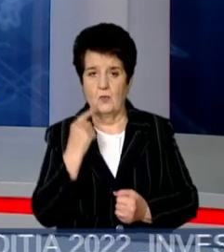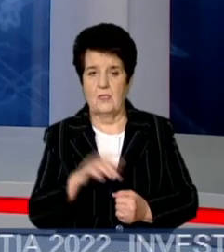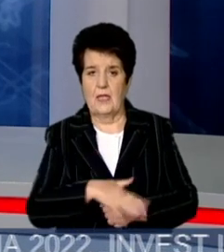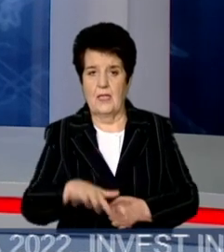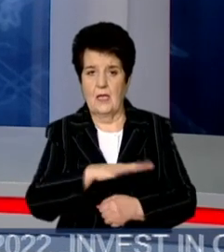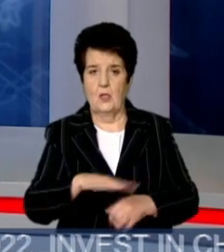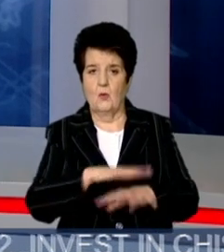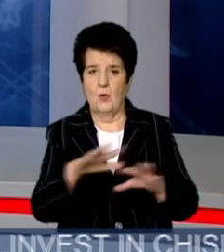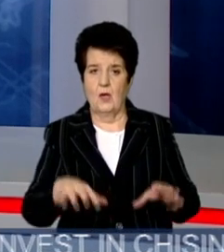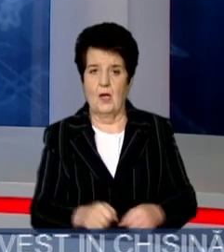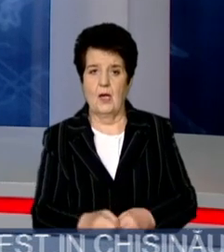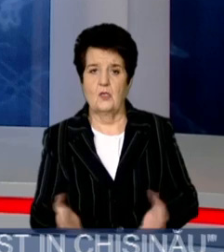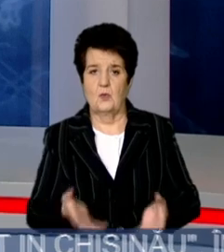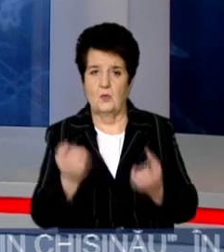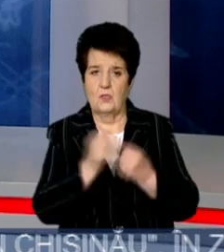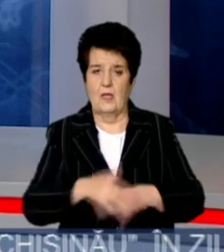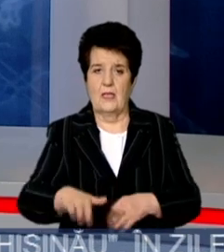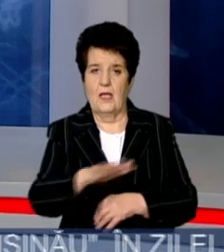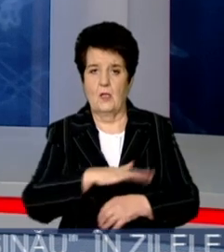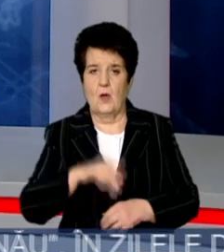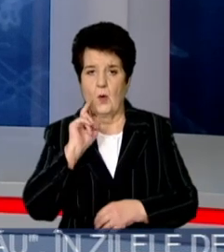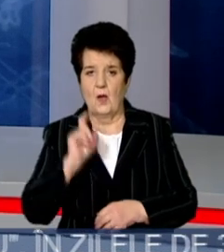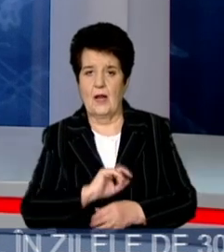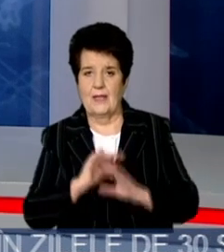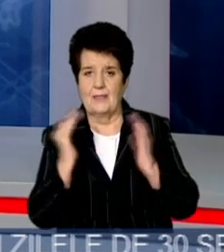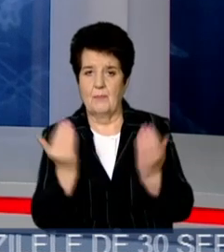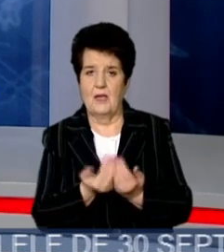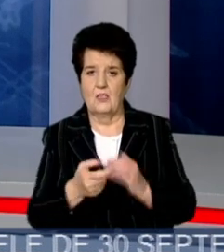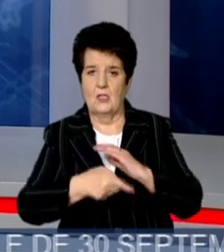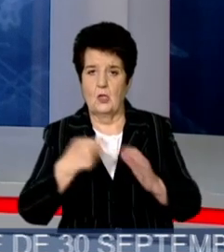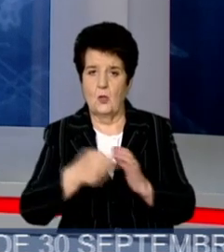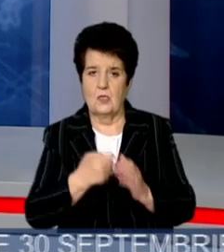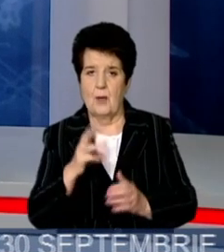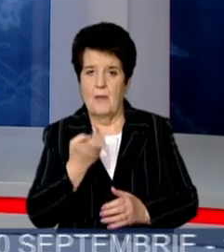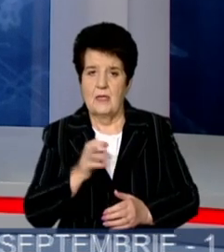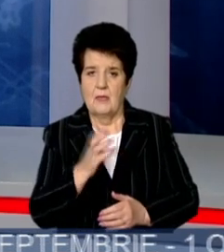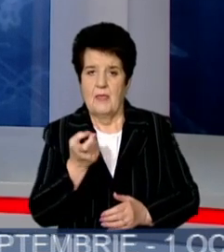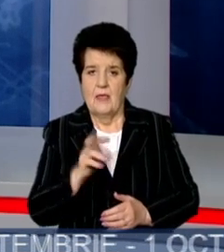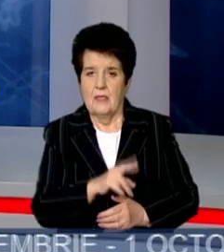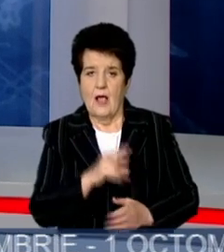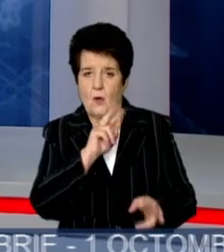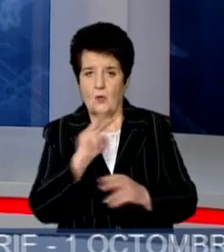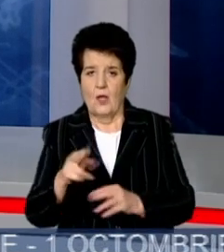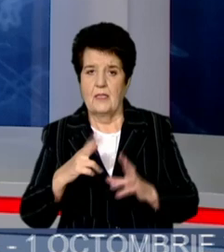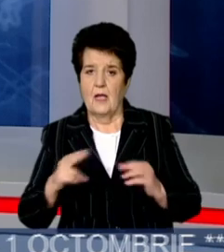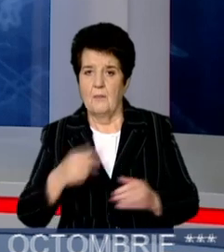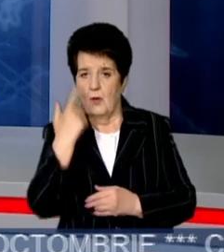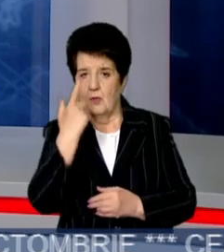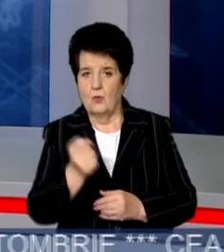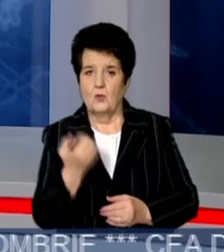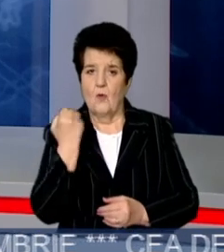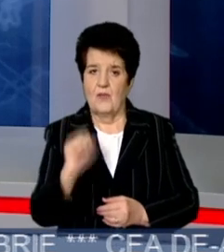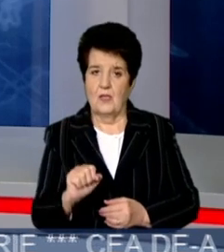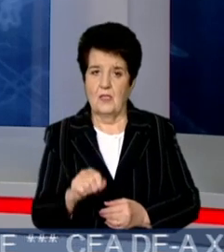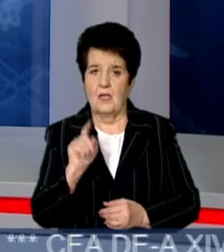susține integritatea teritorială a Ucrainei separatiștii din doneț și mass media controlată de klemlin anunță o victorie